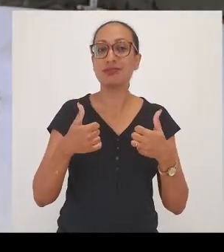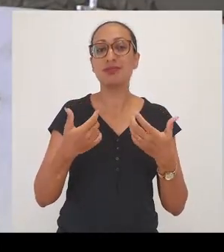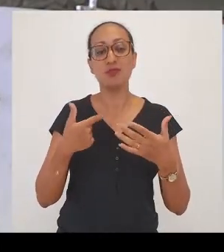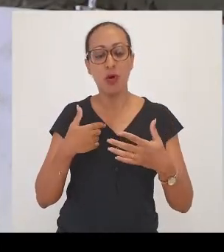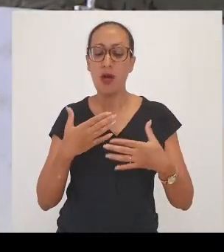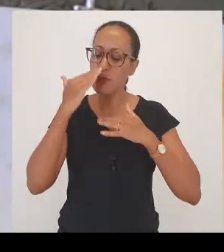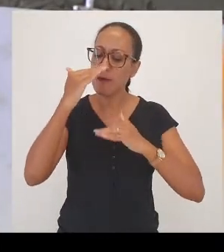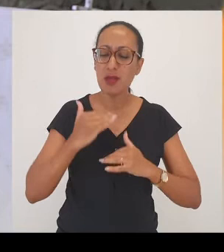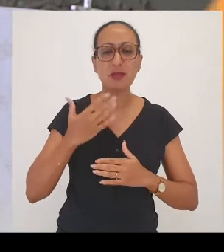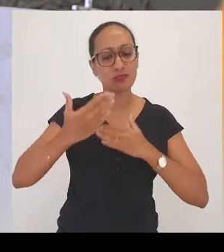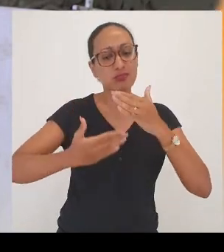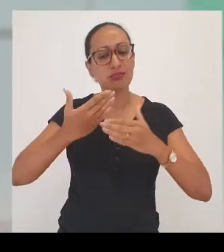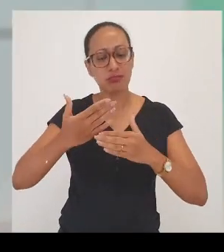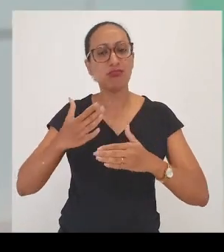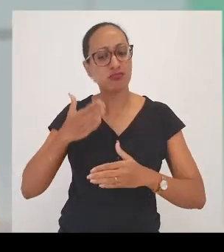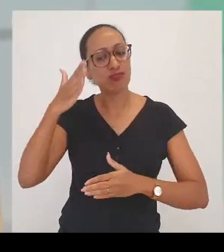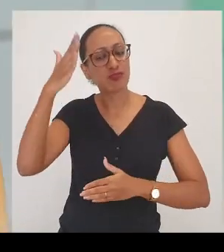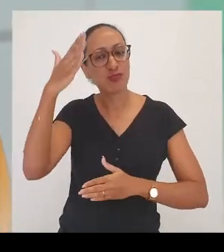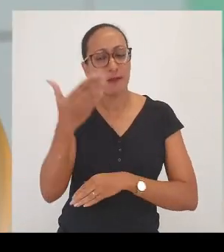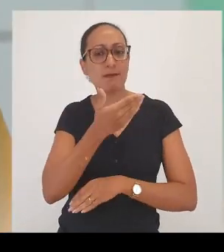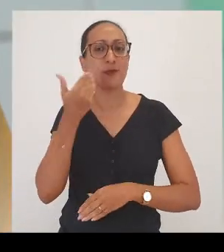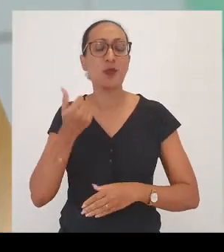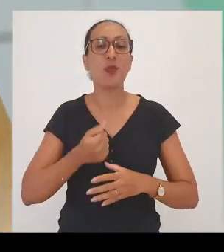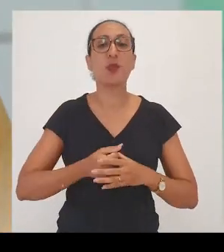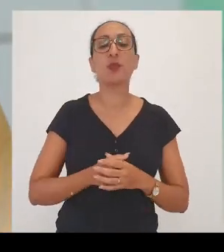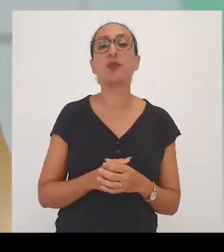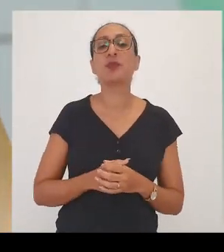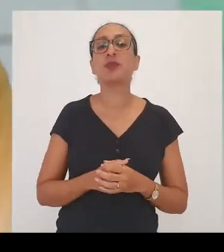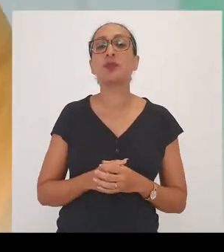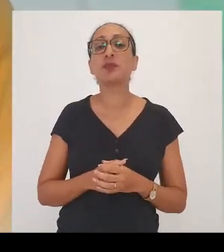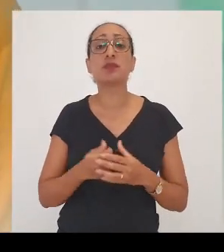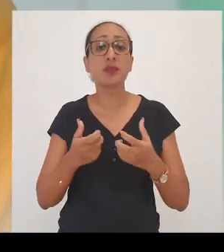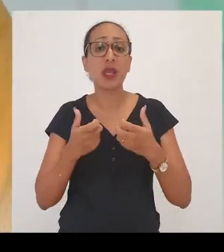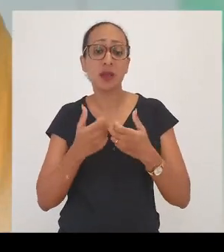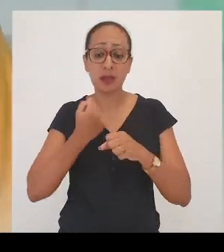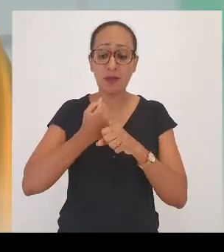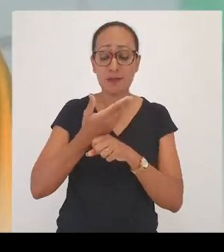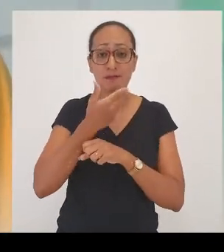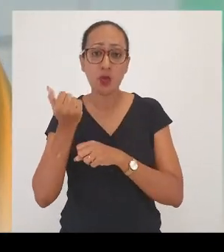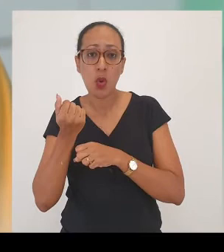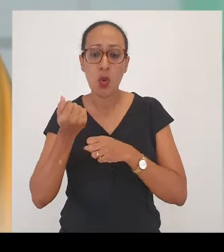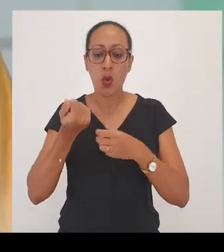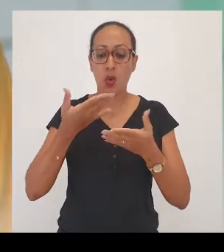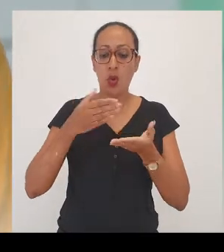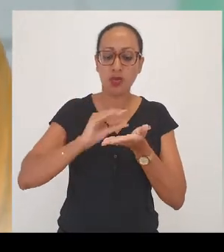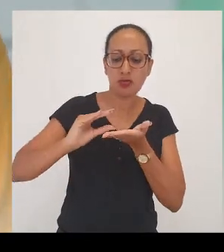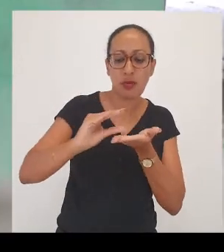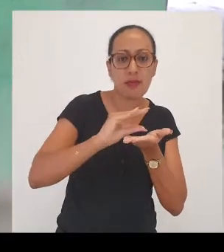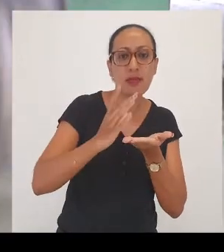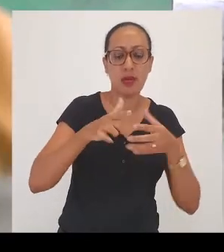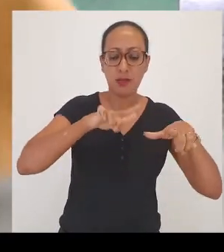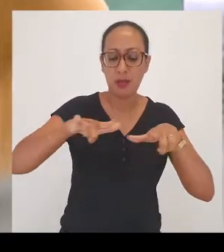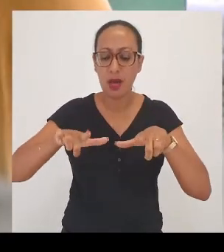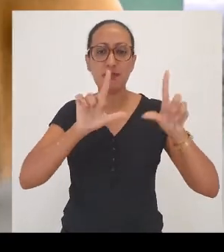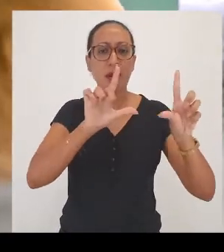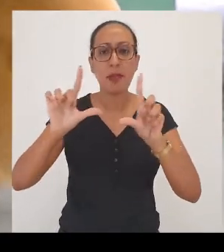avancer. Je suis confiant pour pouvoir avancer, pour pouvoir mieux faire les choses. Par exemple, mieux réaliser une chape,